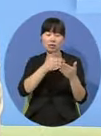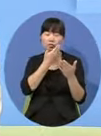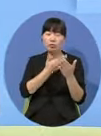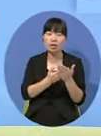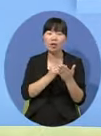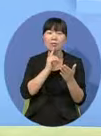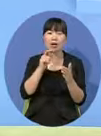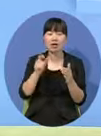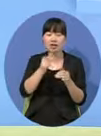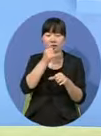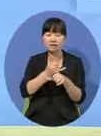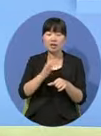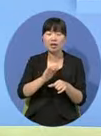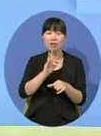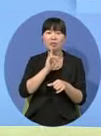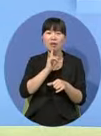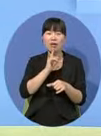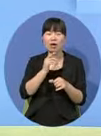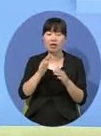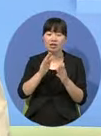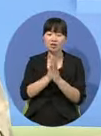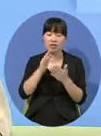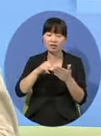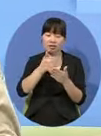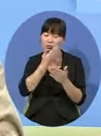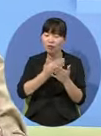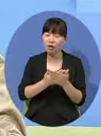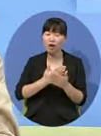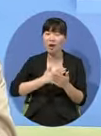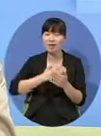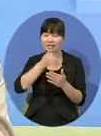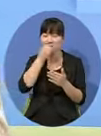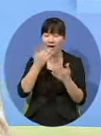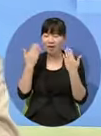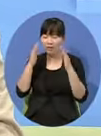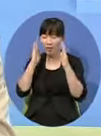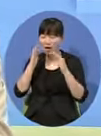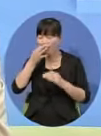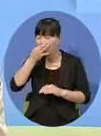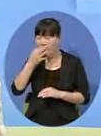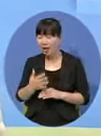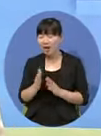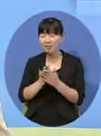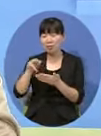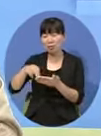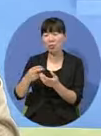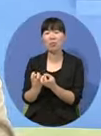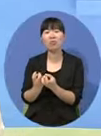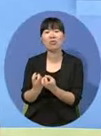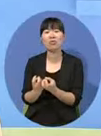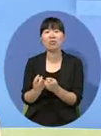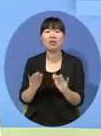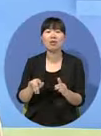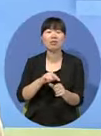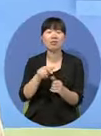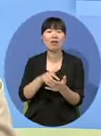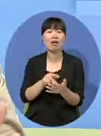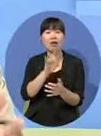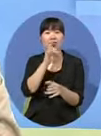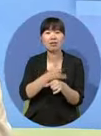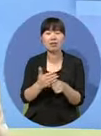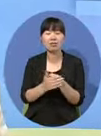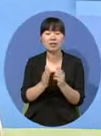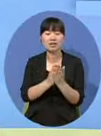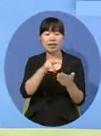했는데 근데 말이 독서가 중요하다는 건 누구나 알지만 언제 그 학교 공부도 힘든데 책 읽고 어쩌고 이게 안 되잖아요. 현실적으로는 좀 책